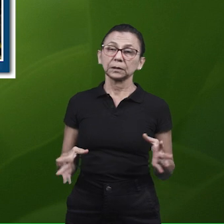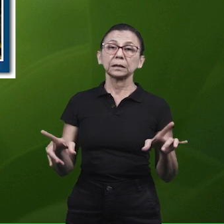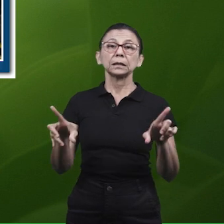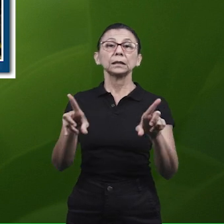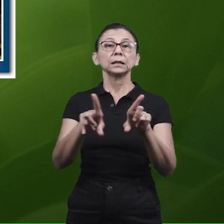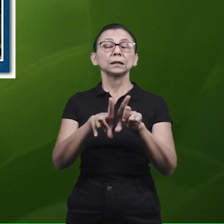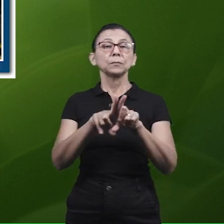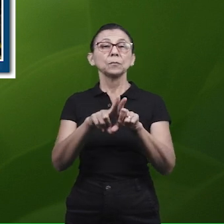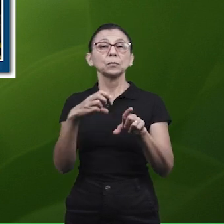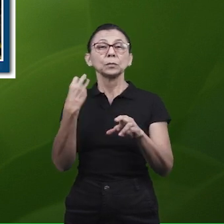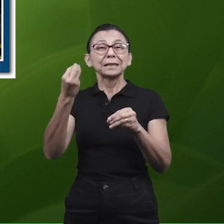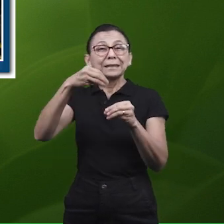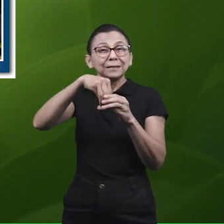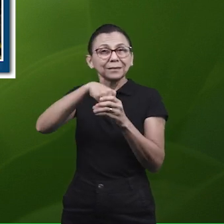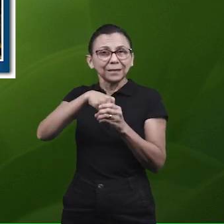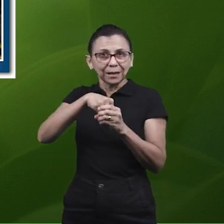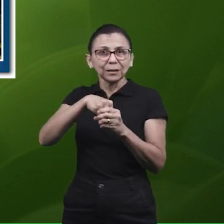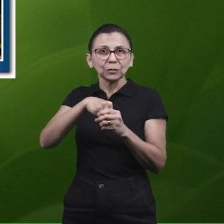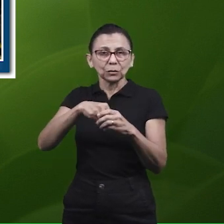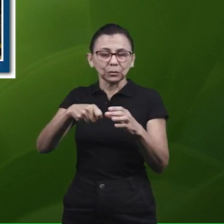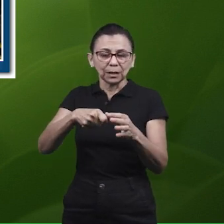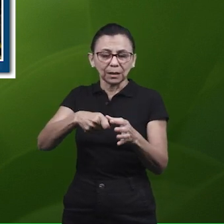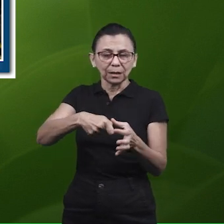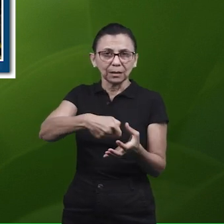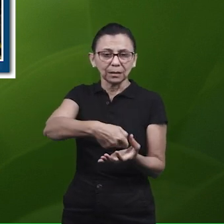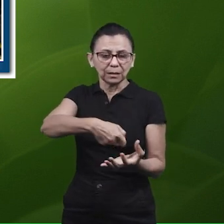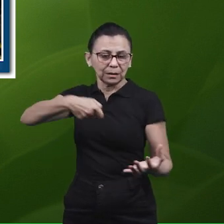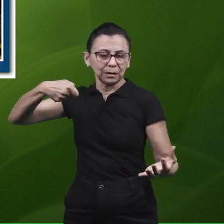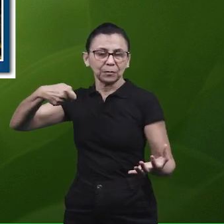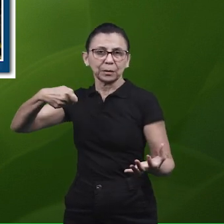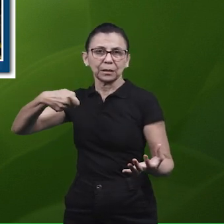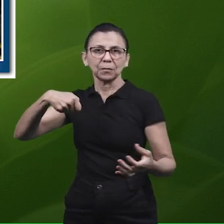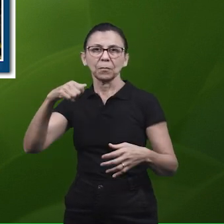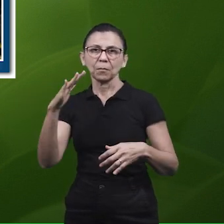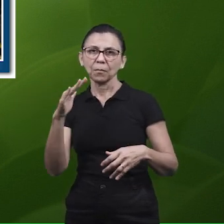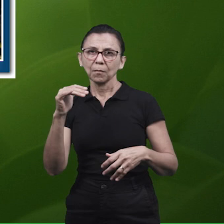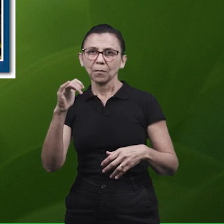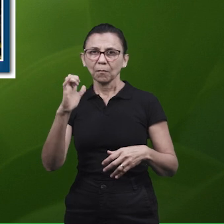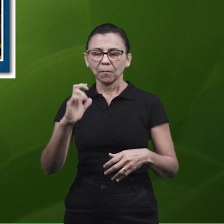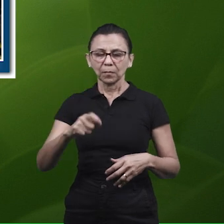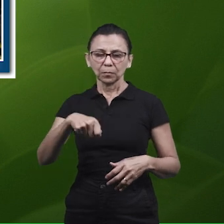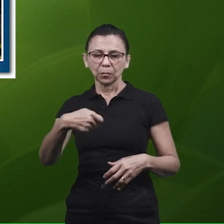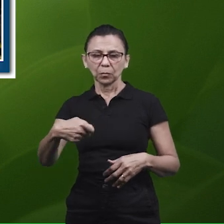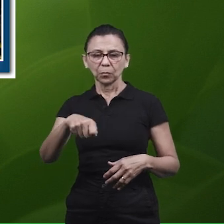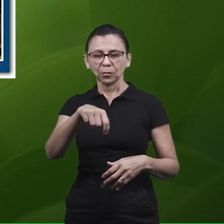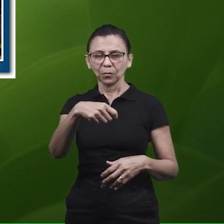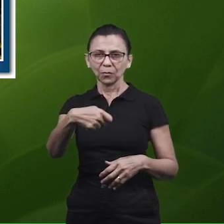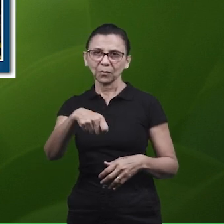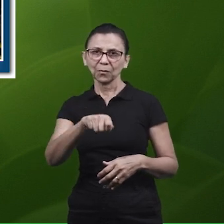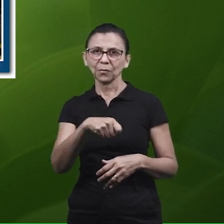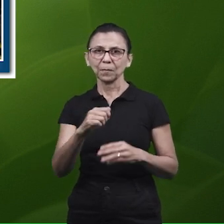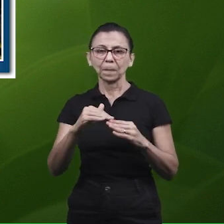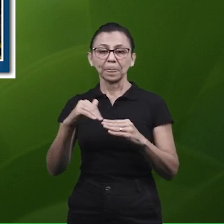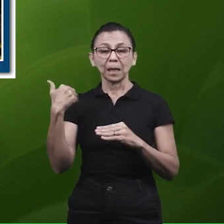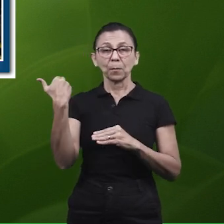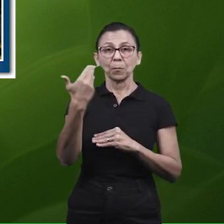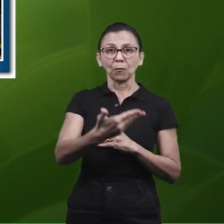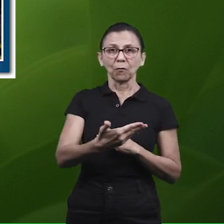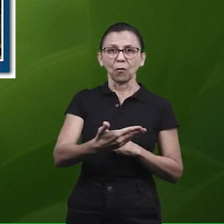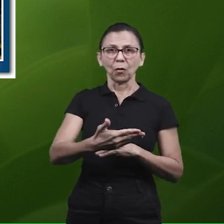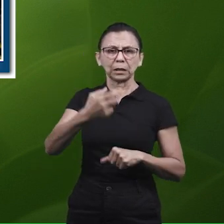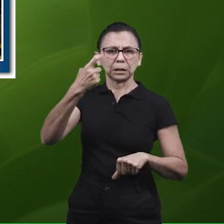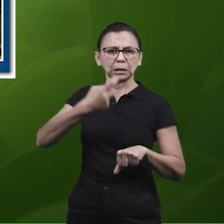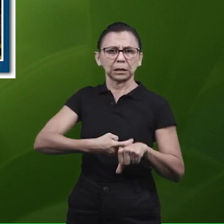allait compromettre la qualité donc, du tranchant. Donc, ce processus garantissait aussi que le